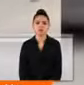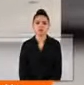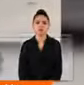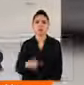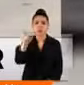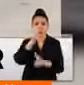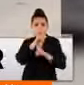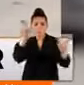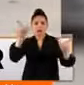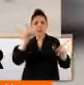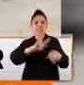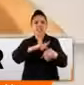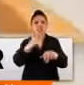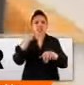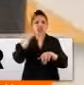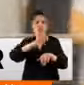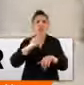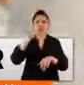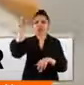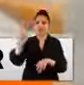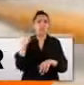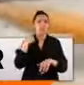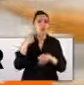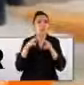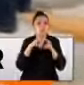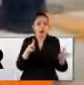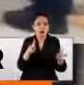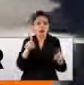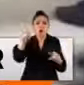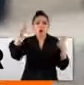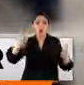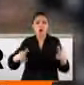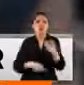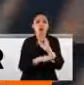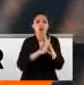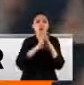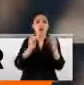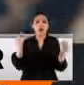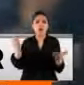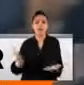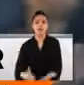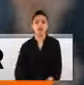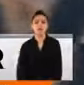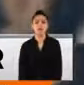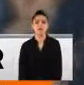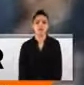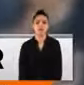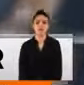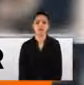İşte bu çığlığın saniyeler sonrasında genç kadının boynu kırıldı ve oracıkta hayatını kaybetti.